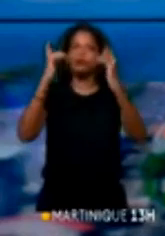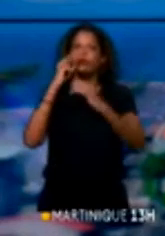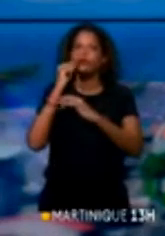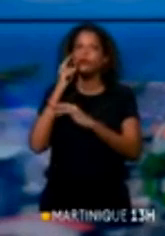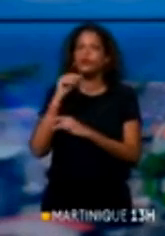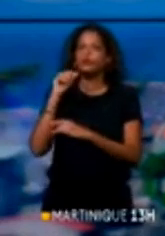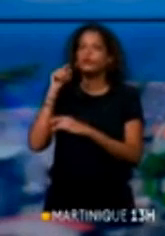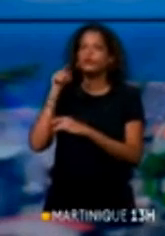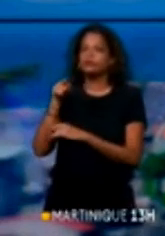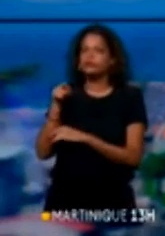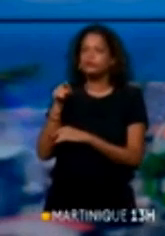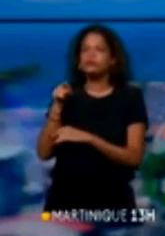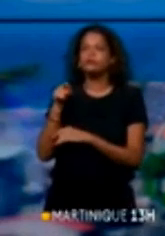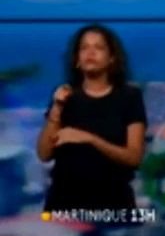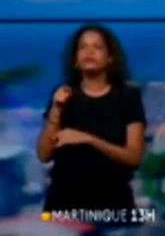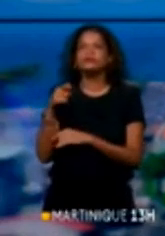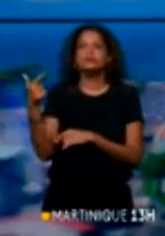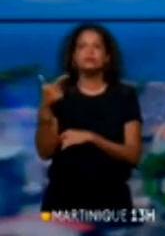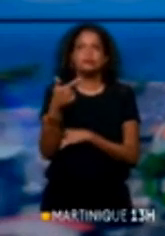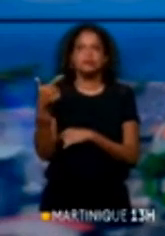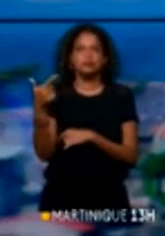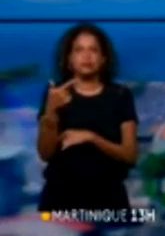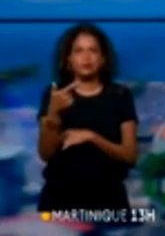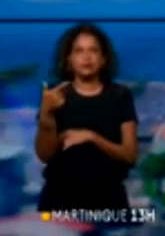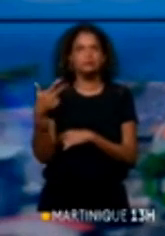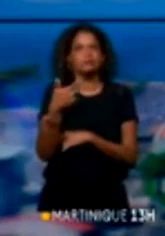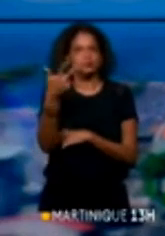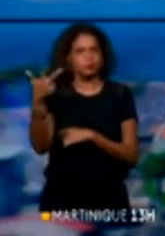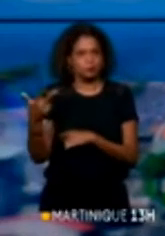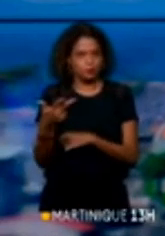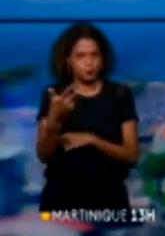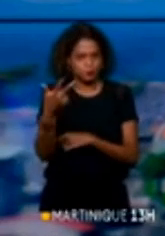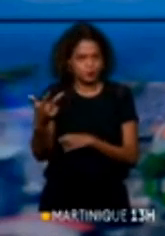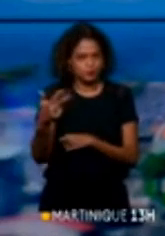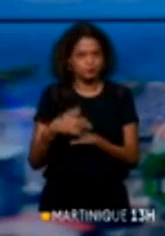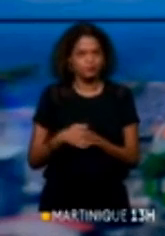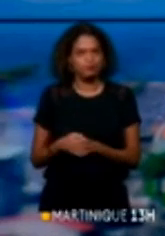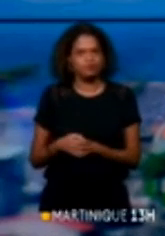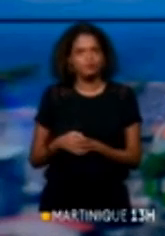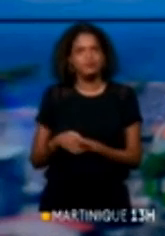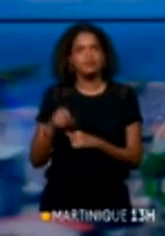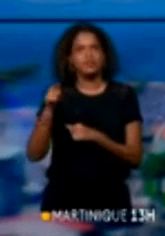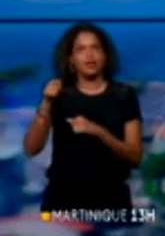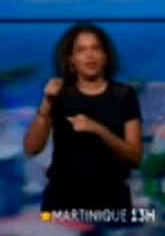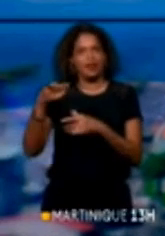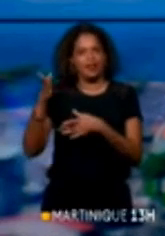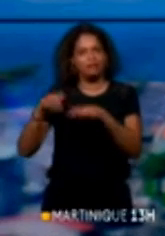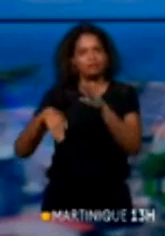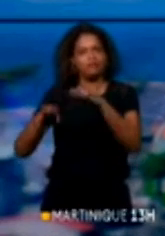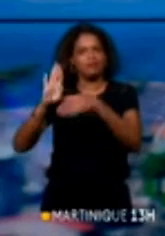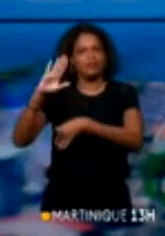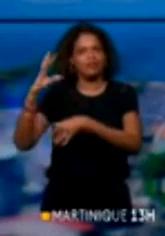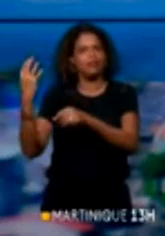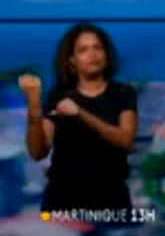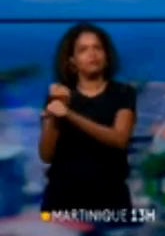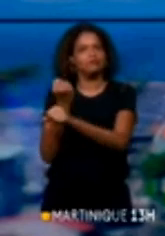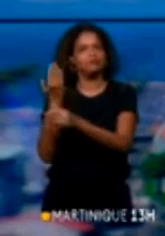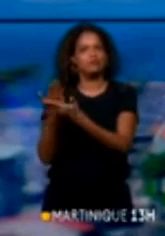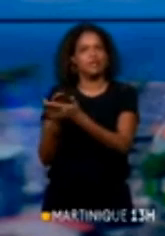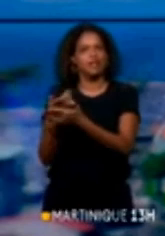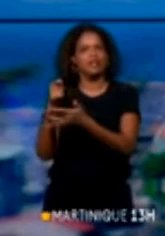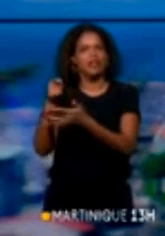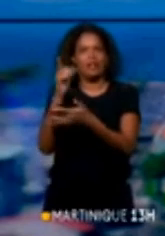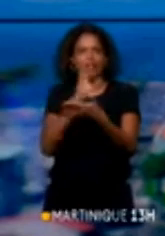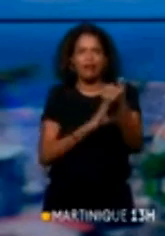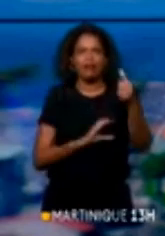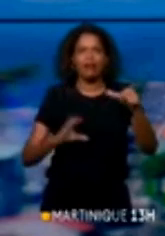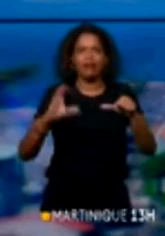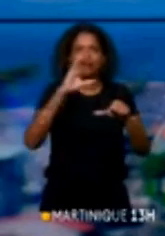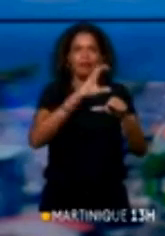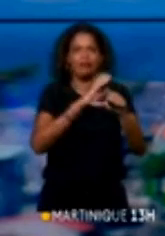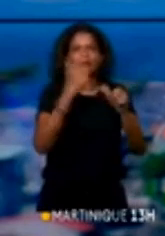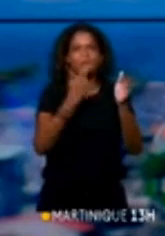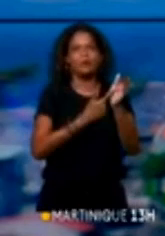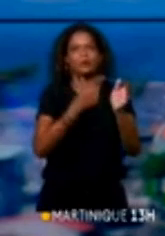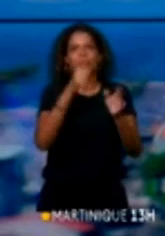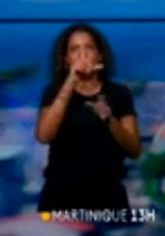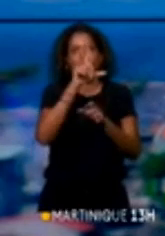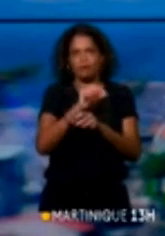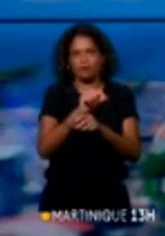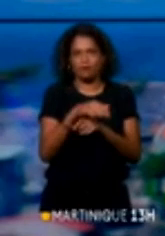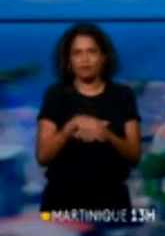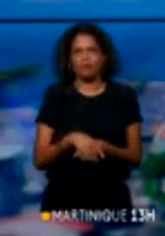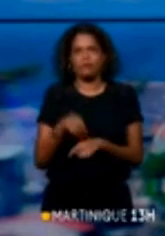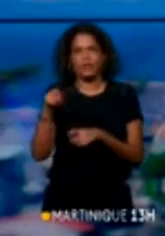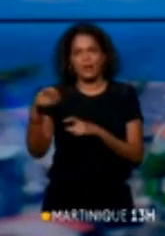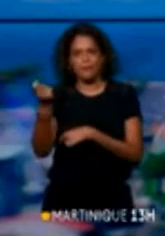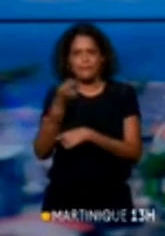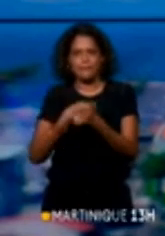Alexandre, Yannick Lehans et Ellie Stephenson sont les trois lauréats du prix Carbet de la Caraïbe 2020. C'est dans le cadre du marché